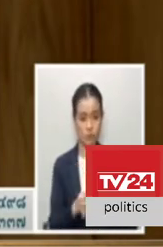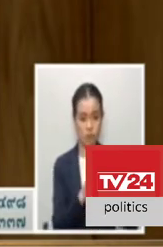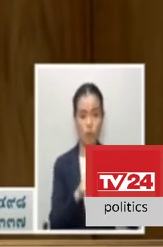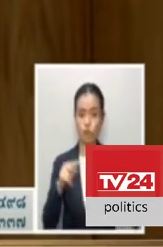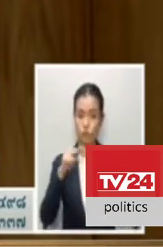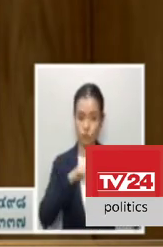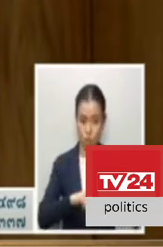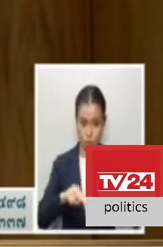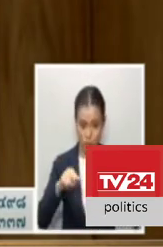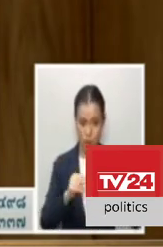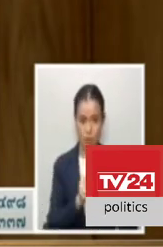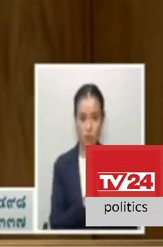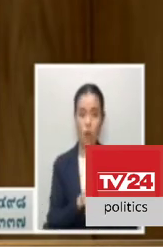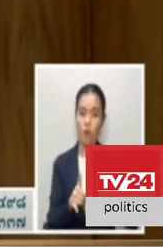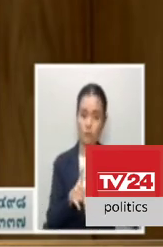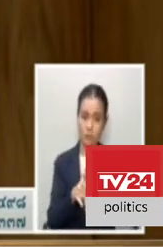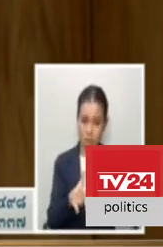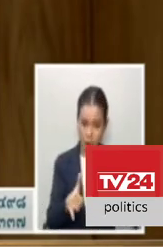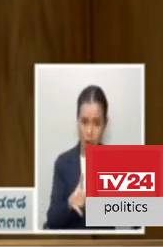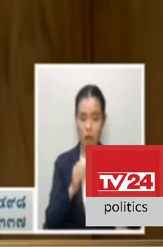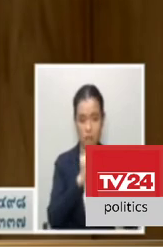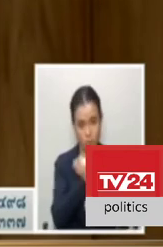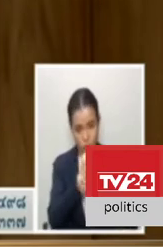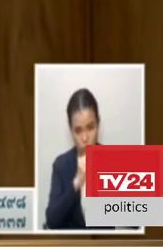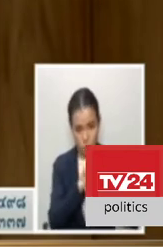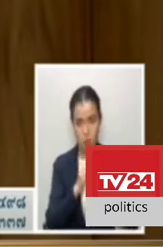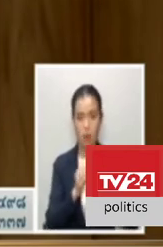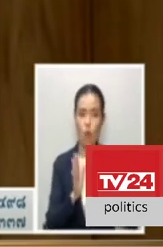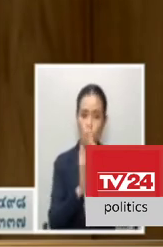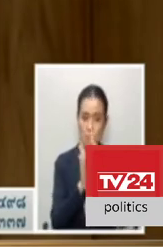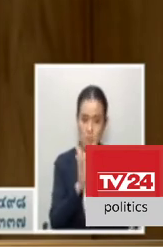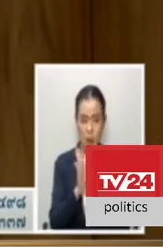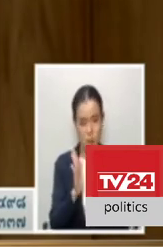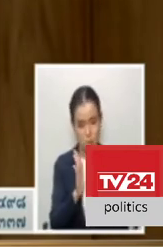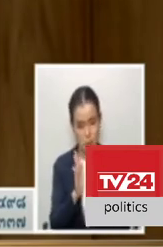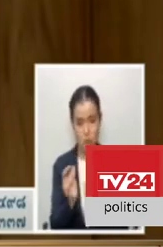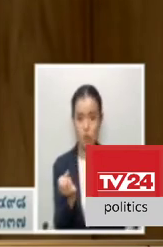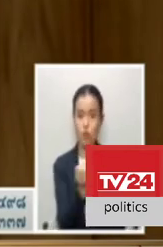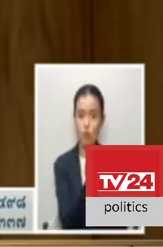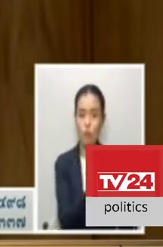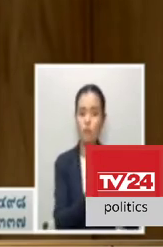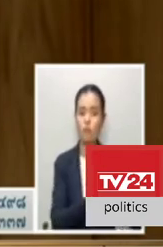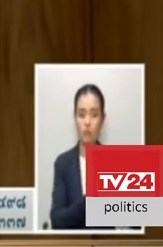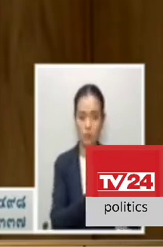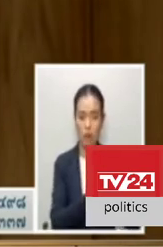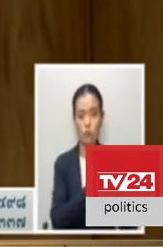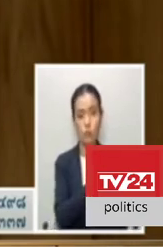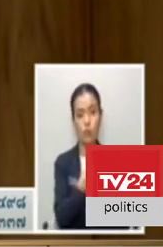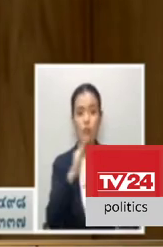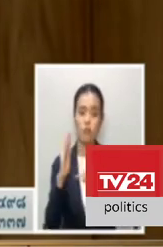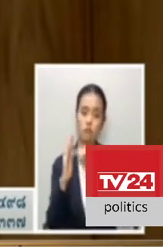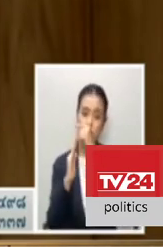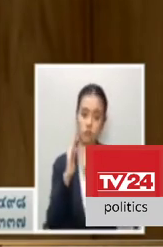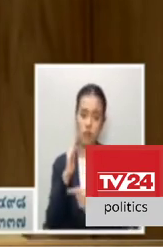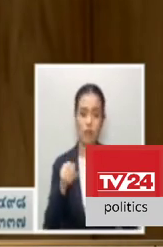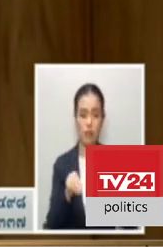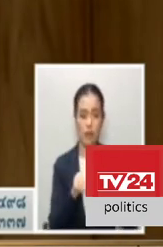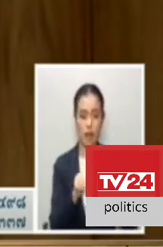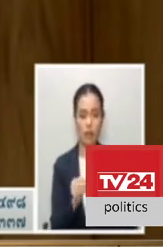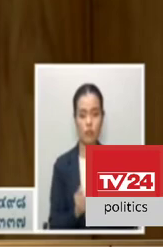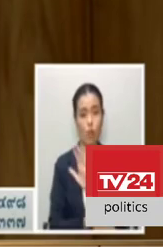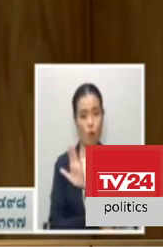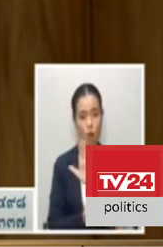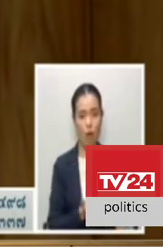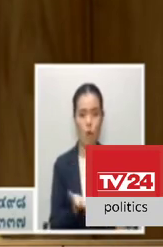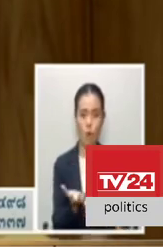แลเรื่องของอาชญากรรมข้ามชาติและเรื่องของสิ่งที่เป็นสิ่งต้องห้ามผิ